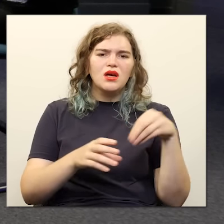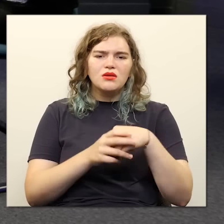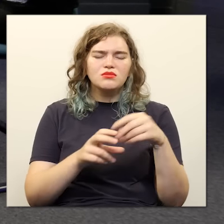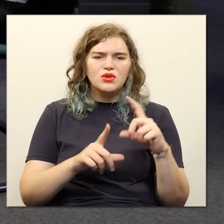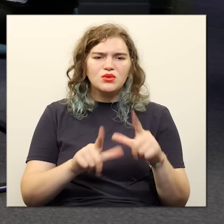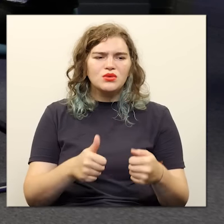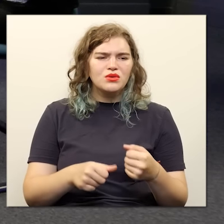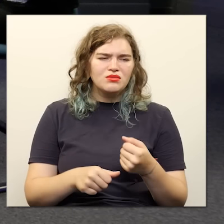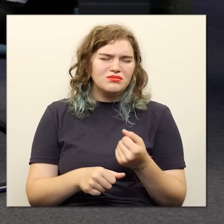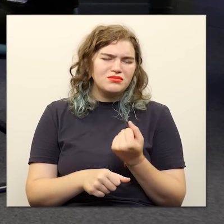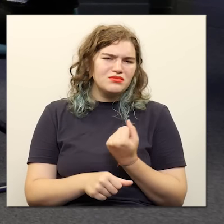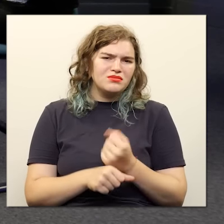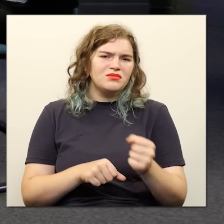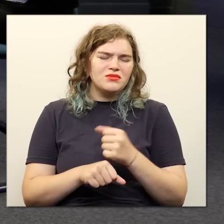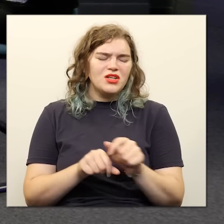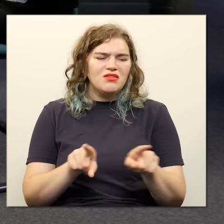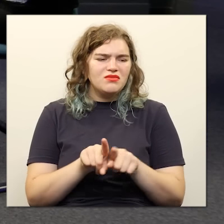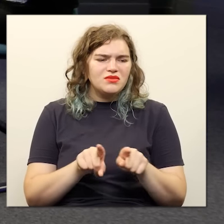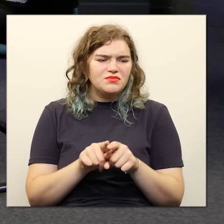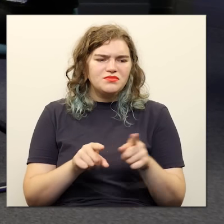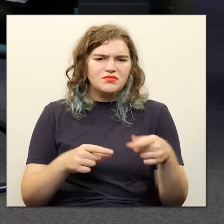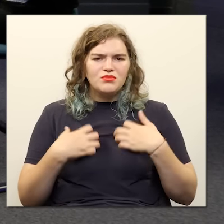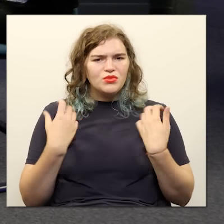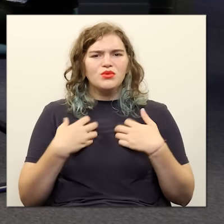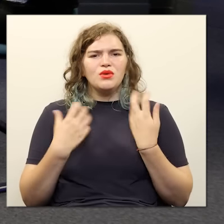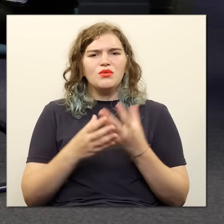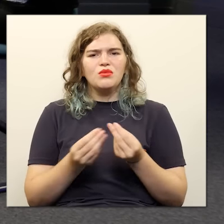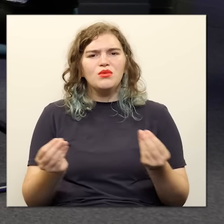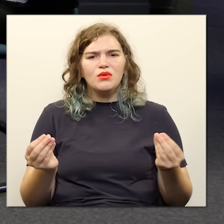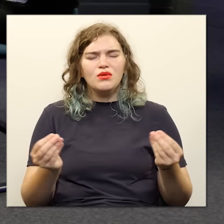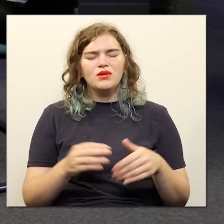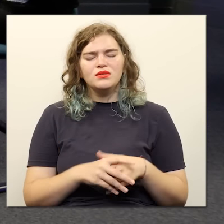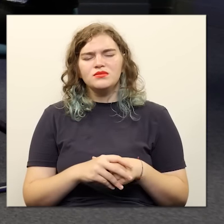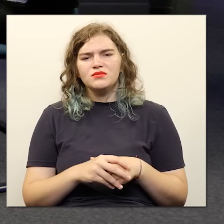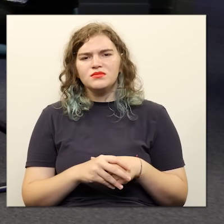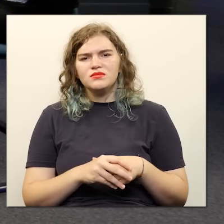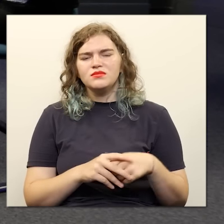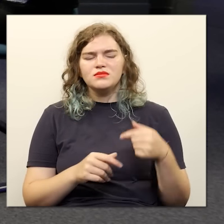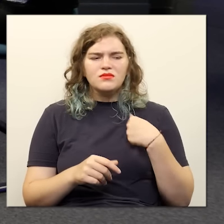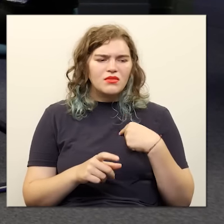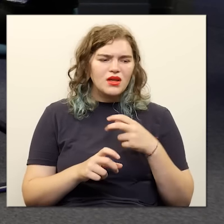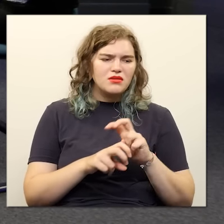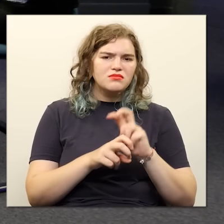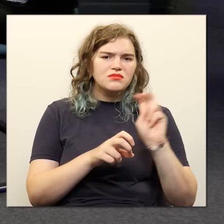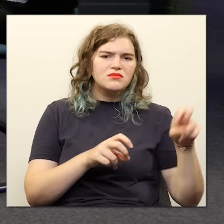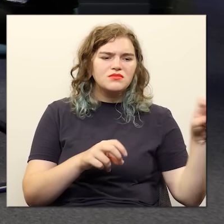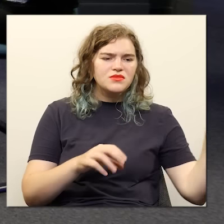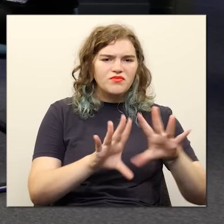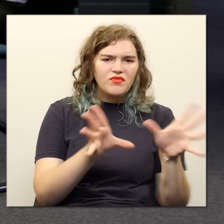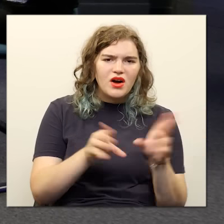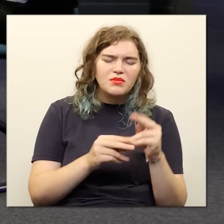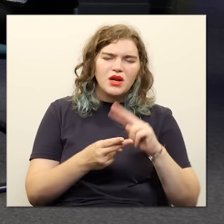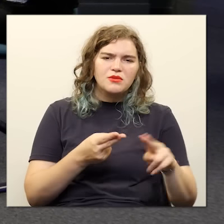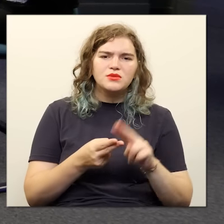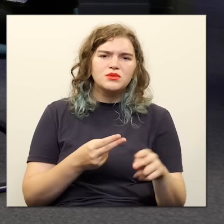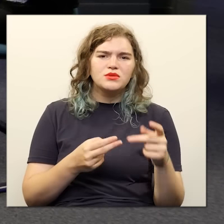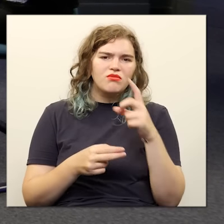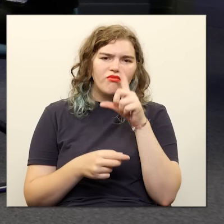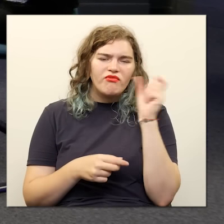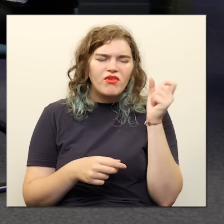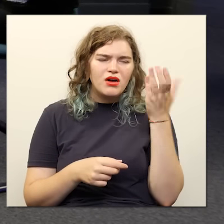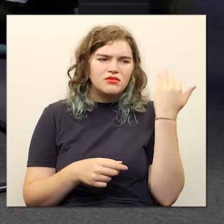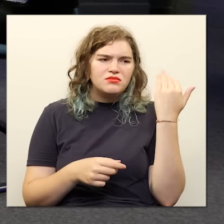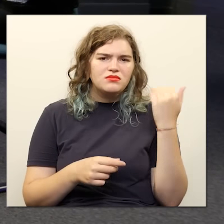Și ce? S-au bucurat, ei s-au bucurat mult. Și am mers prin familie și i-am cunoscut în